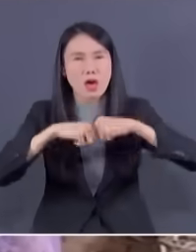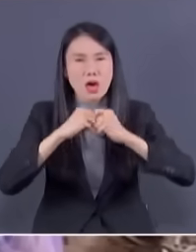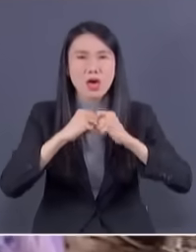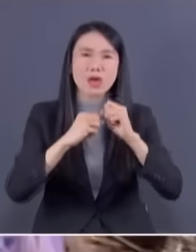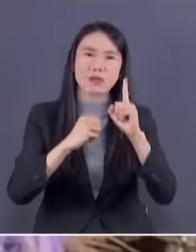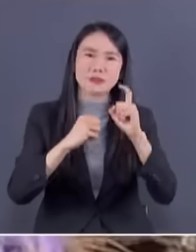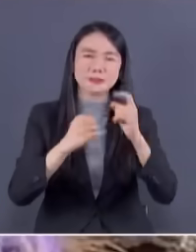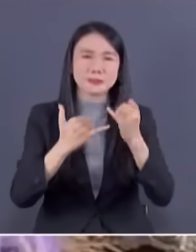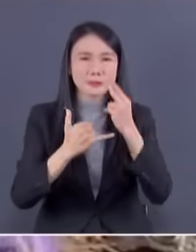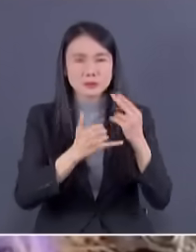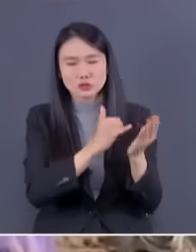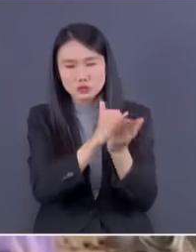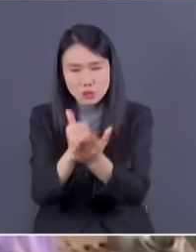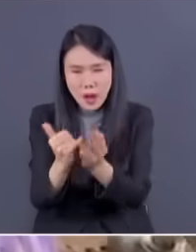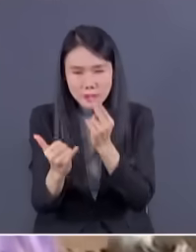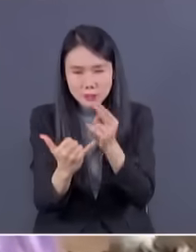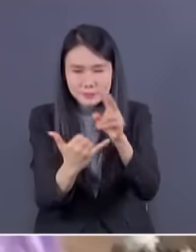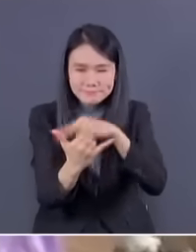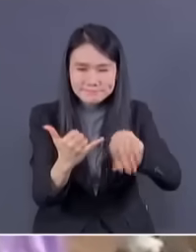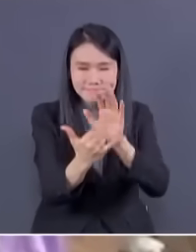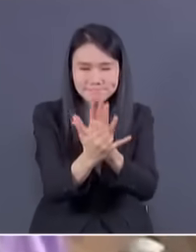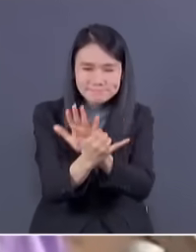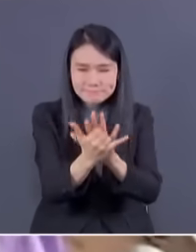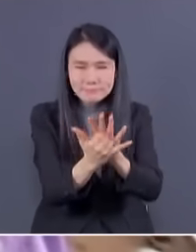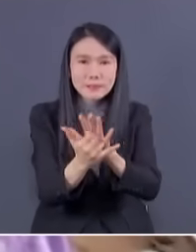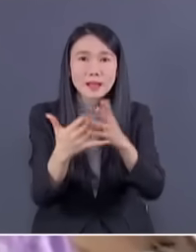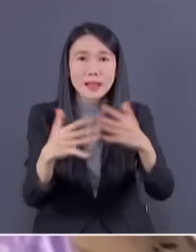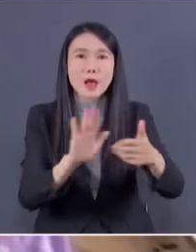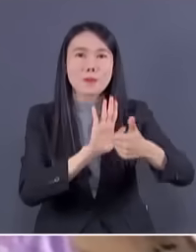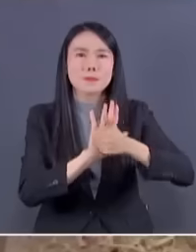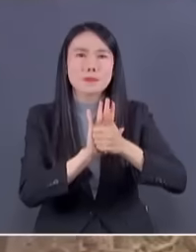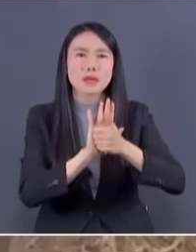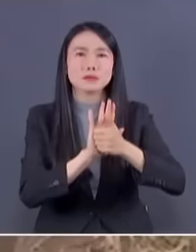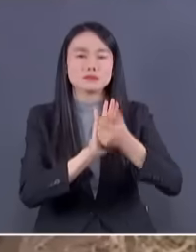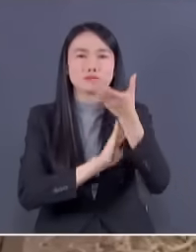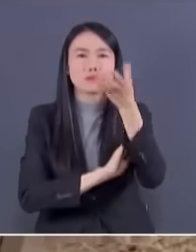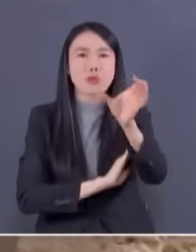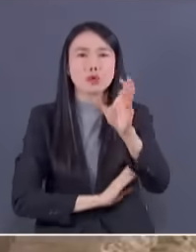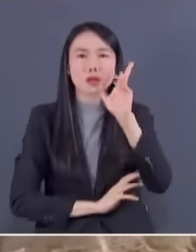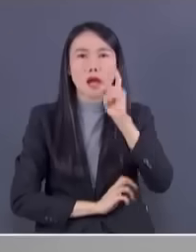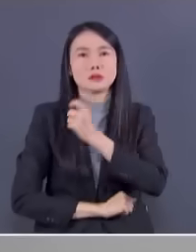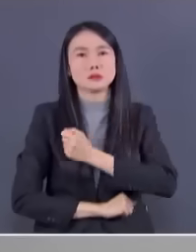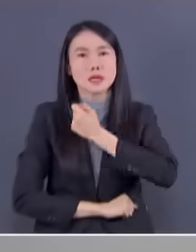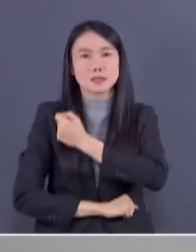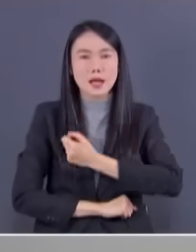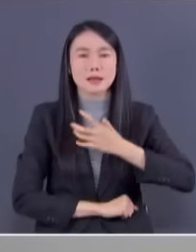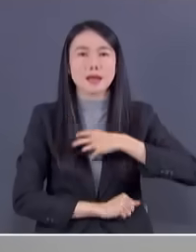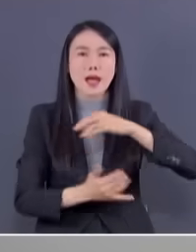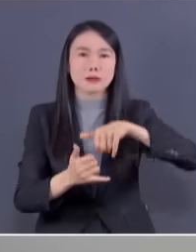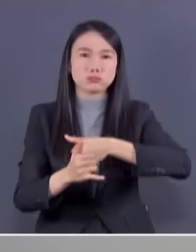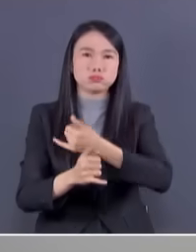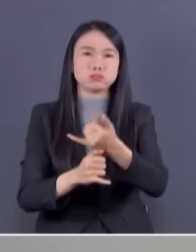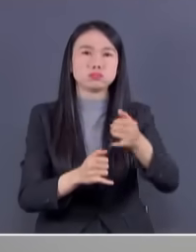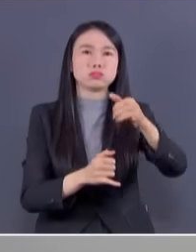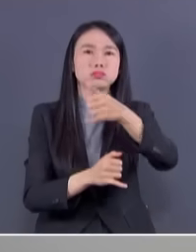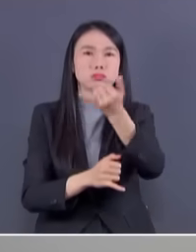ลายหน่วยงานเข้ามาดูแลอาการอย่างใกล้ชิดก่อนที่ทางเพจเนี่ยจะแจ้งข่าวเศร้าระบุว่าร่วมส่งพลายตุลาเดินท